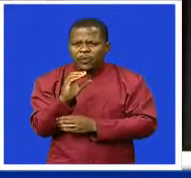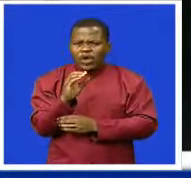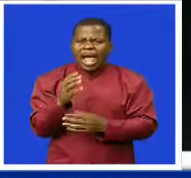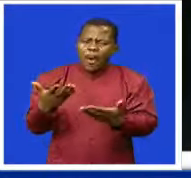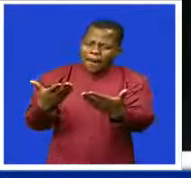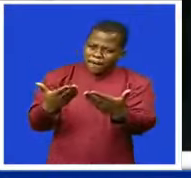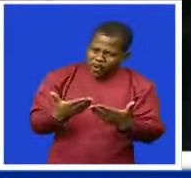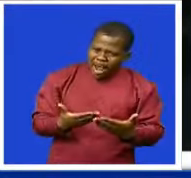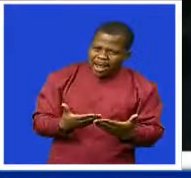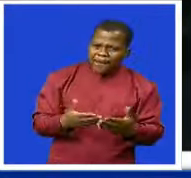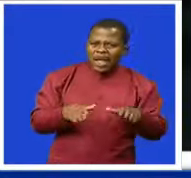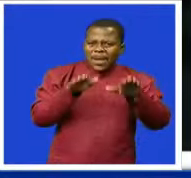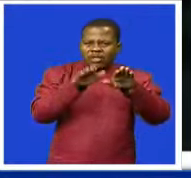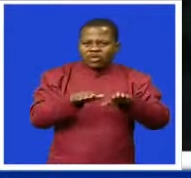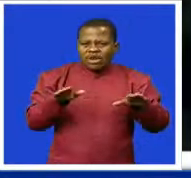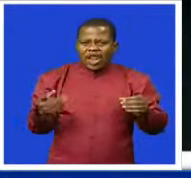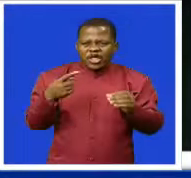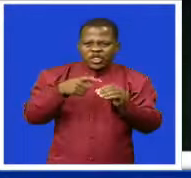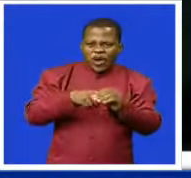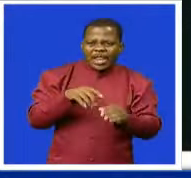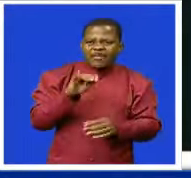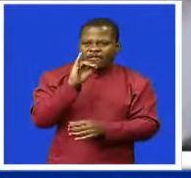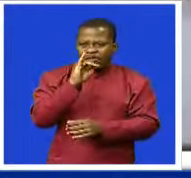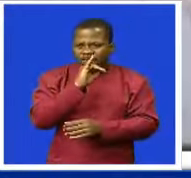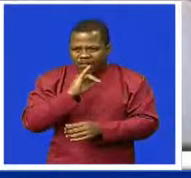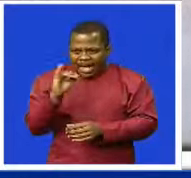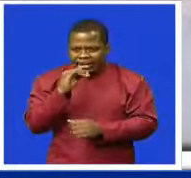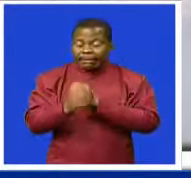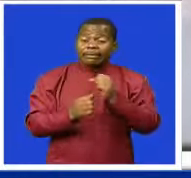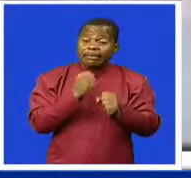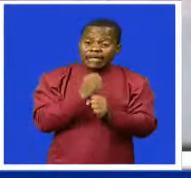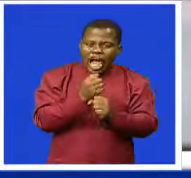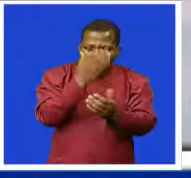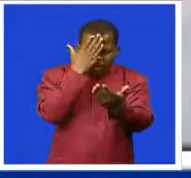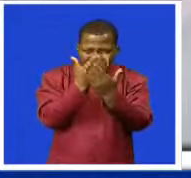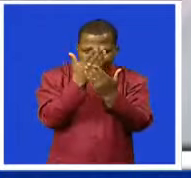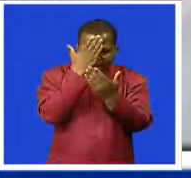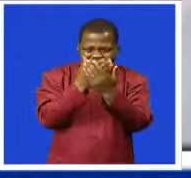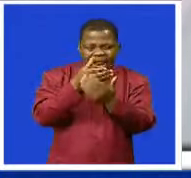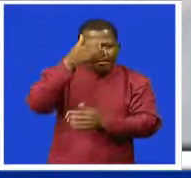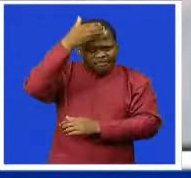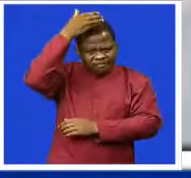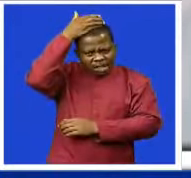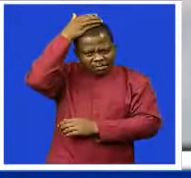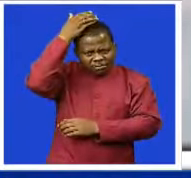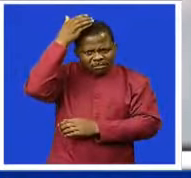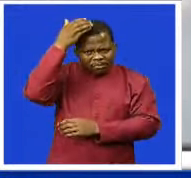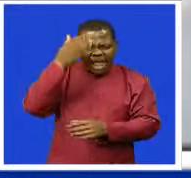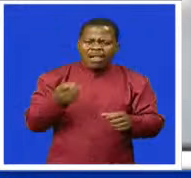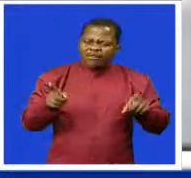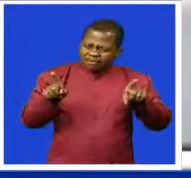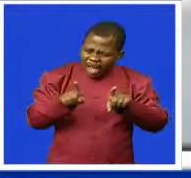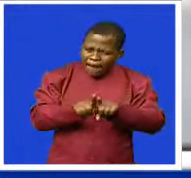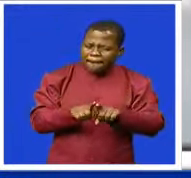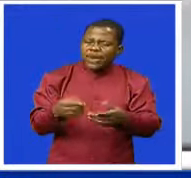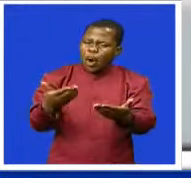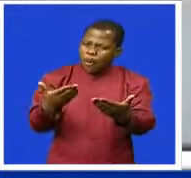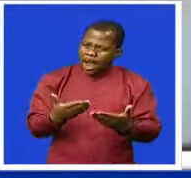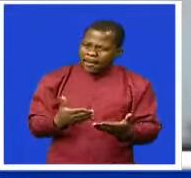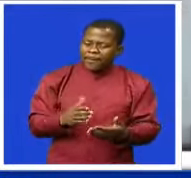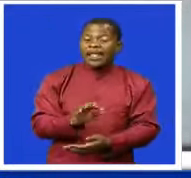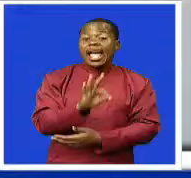tabo tebunesi. Nalo nyaka ke bemukele bona ke bafundzi labangemashumi lamathathu nesikhombisa labatowenda tifundo